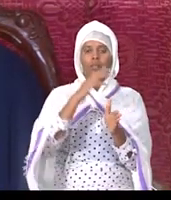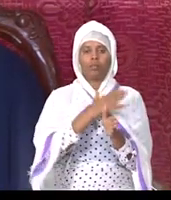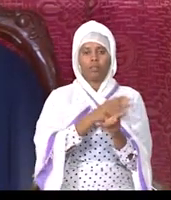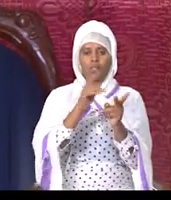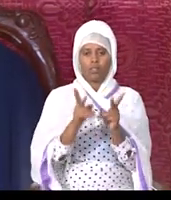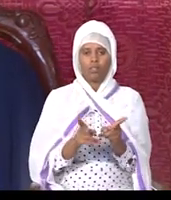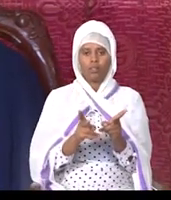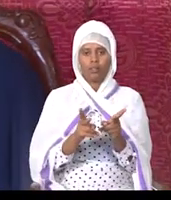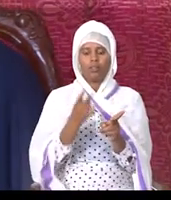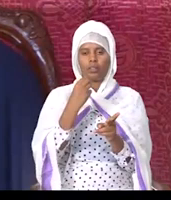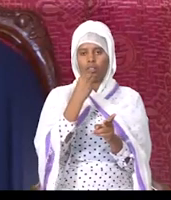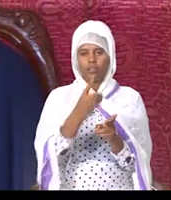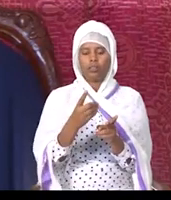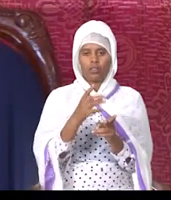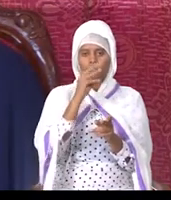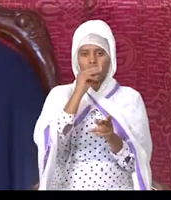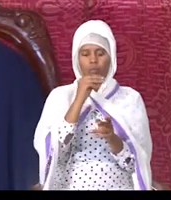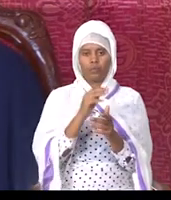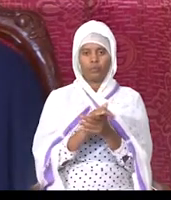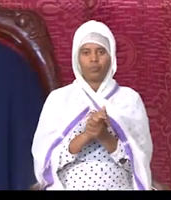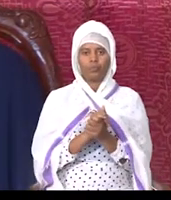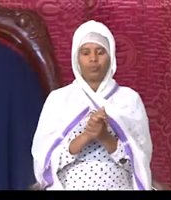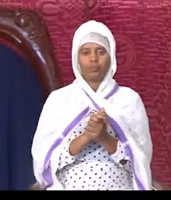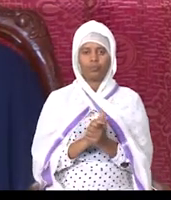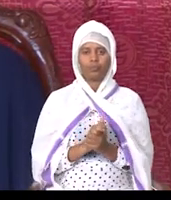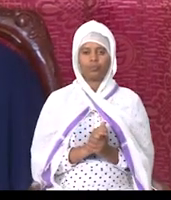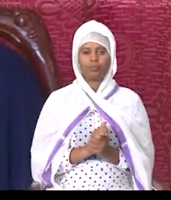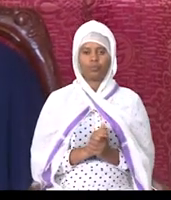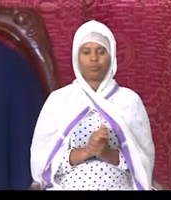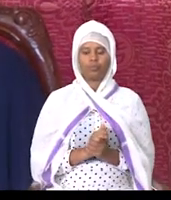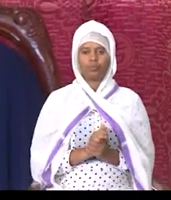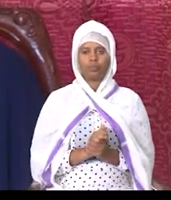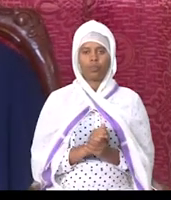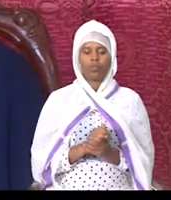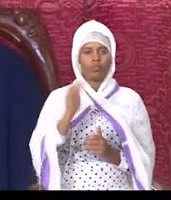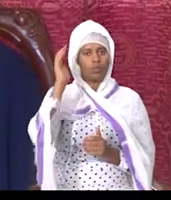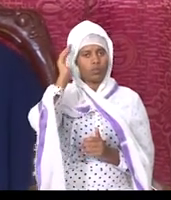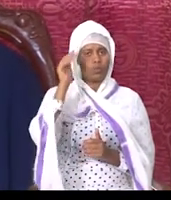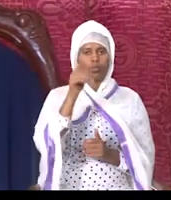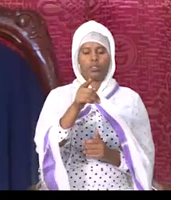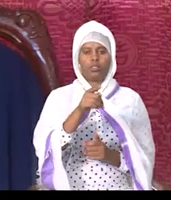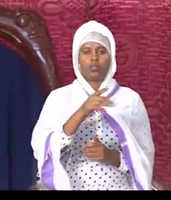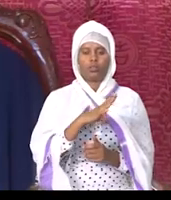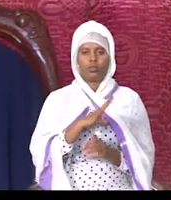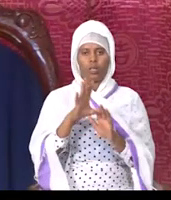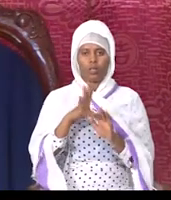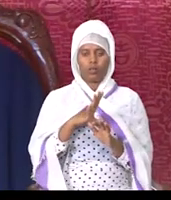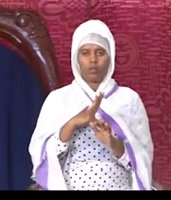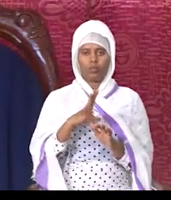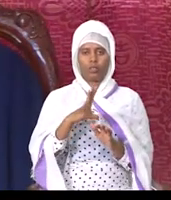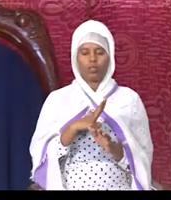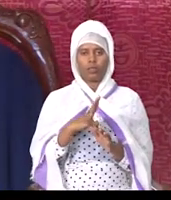እዩ እንሆ እግዚኣብሔር ኣምላኽ ከዓ እንታይ ኢሉ ተናጊሩ ማለት እዩ ዝንቱ እቲ ወልድ እዛ ኣፍቅር ዘበቱ ሰመርኩ ኢሉ ማለት እዩ እንሆ ኣብኡ ህልው